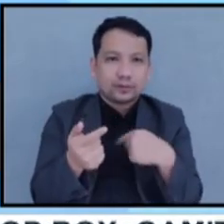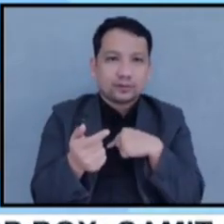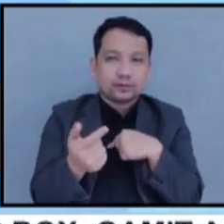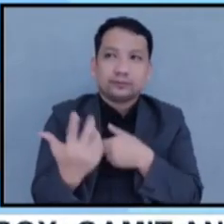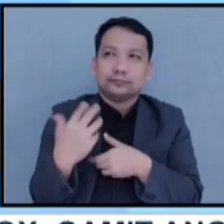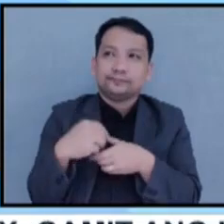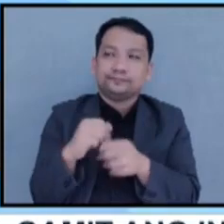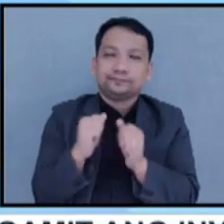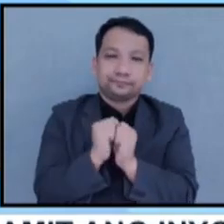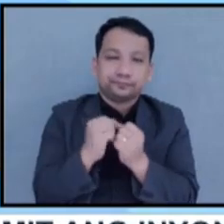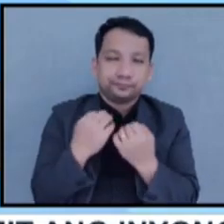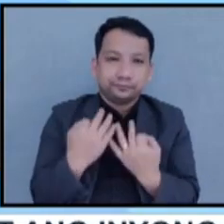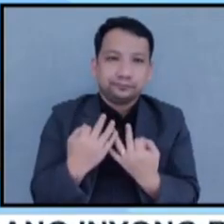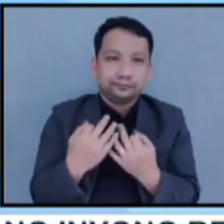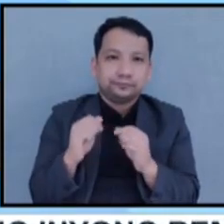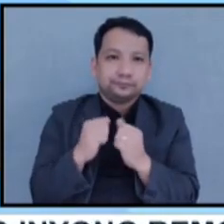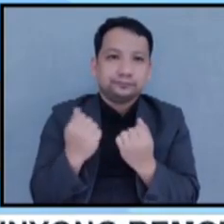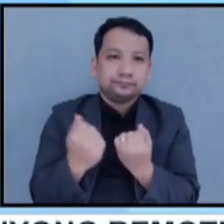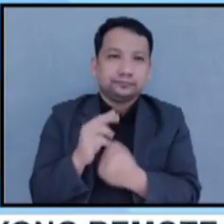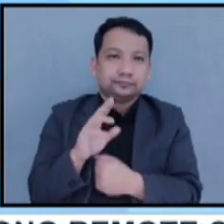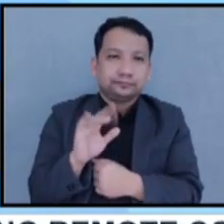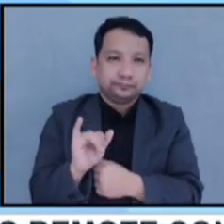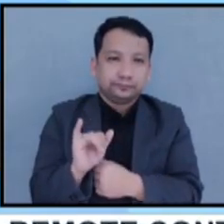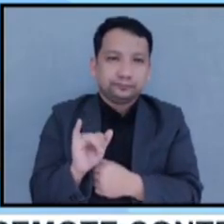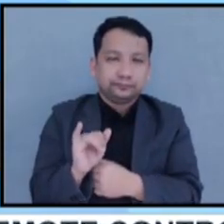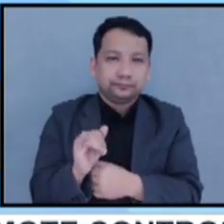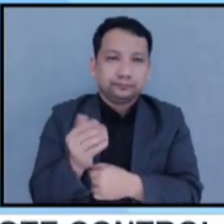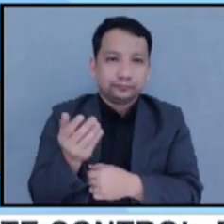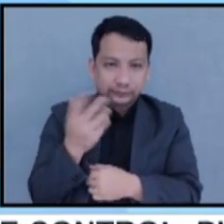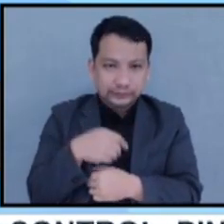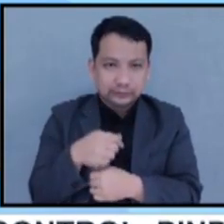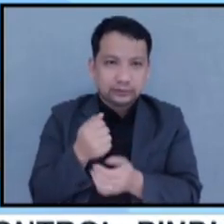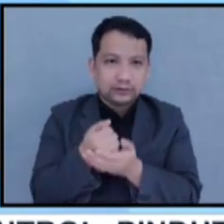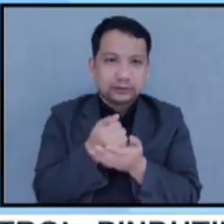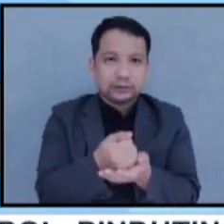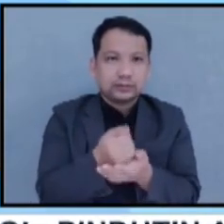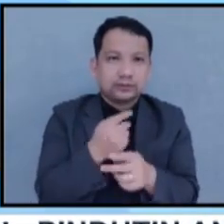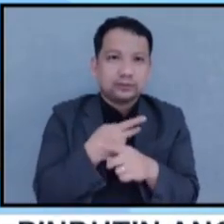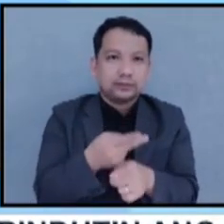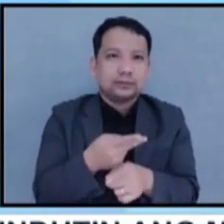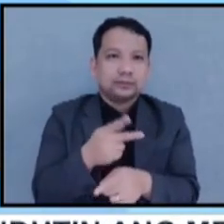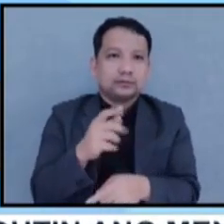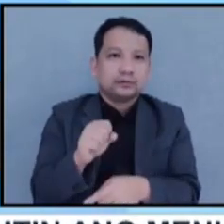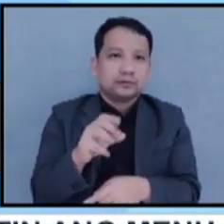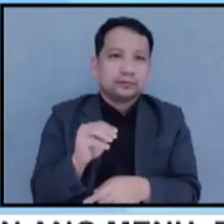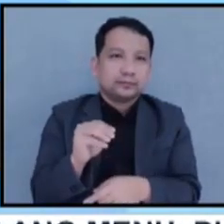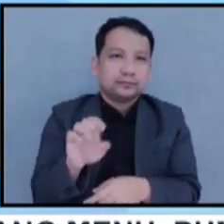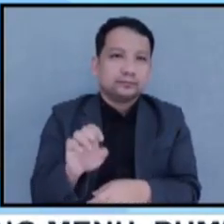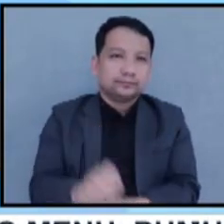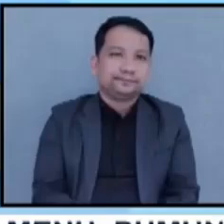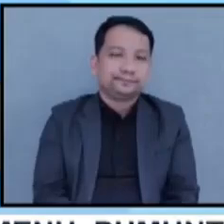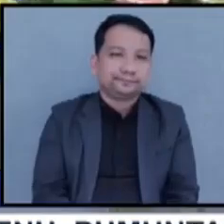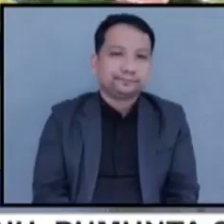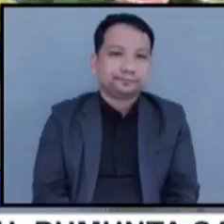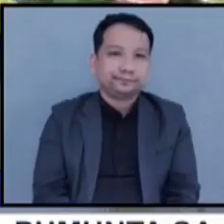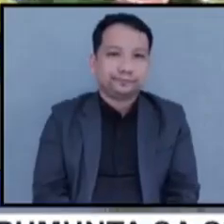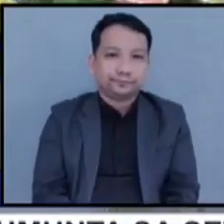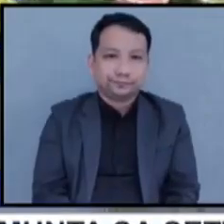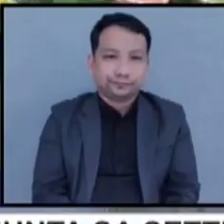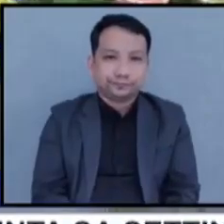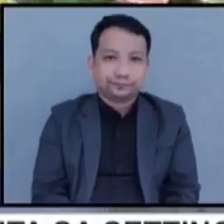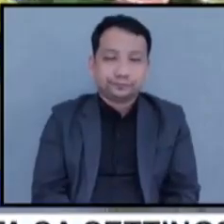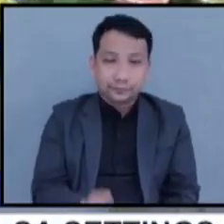relevant agencies na tumutulong para mapaganda yung produkto ng ating mga SMEs. Okay, para naman sa ating